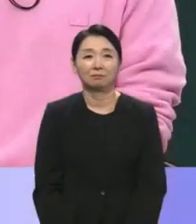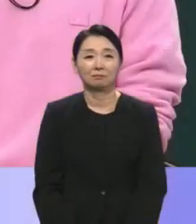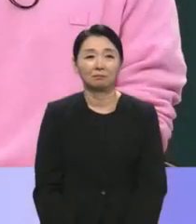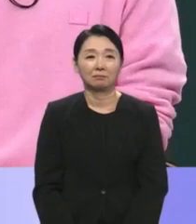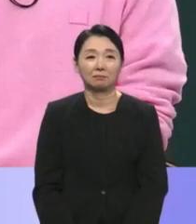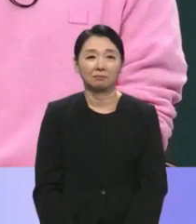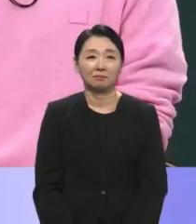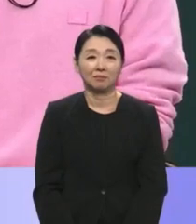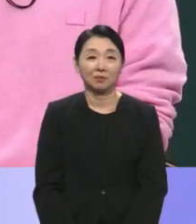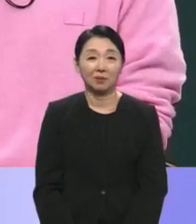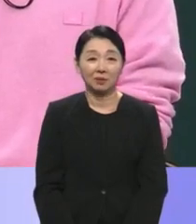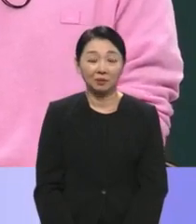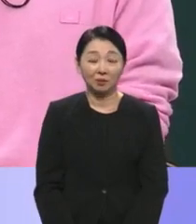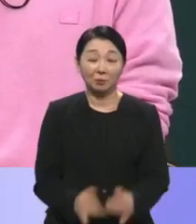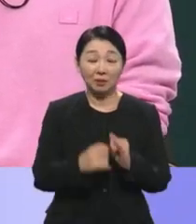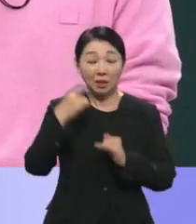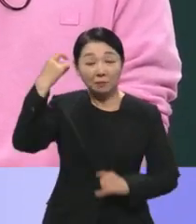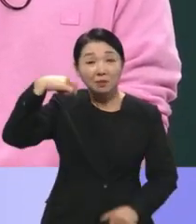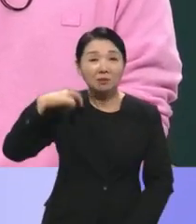이런